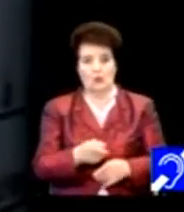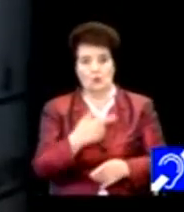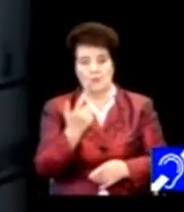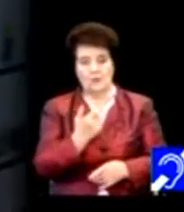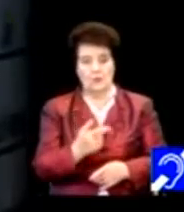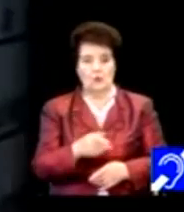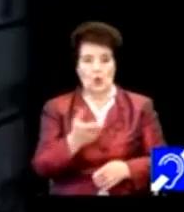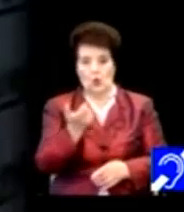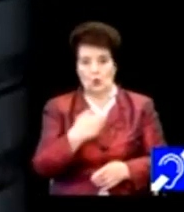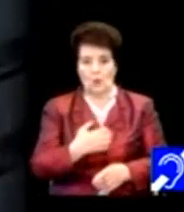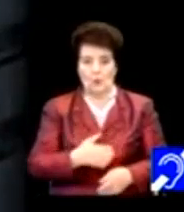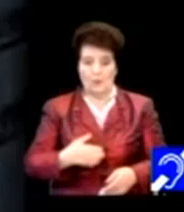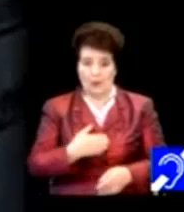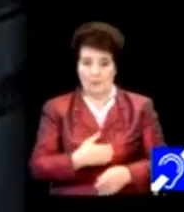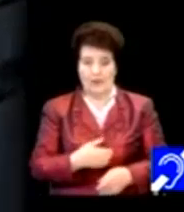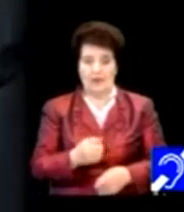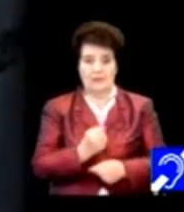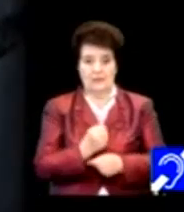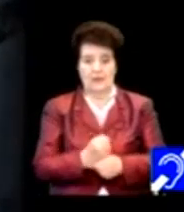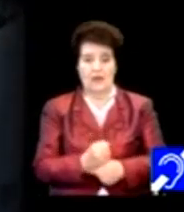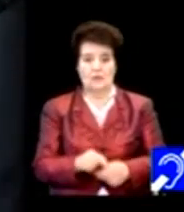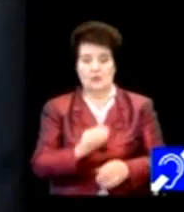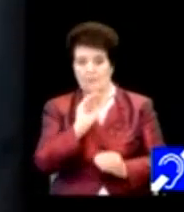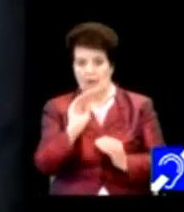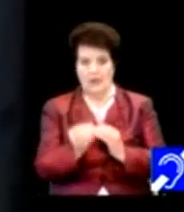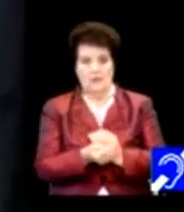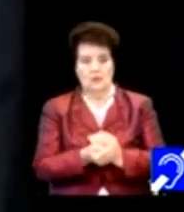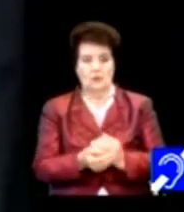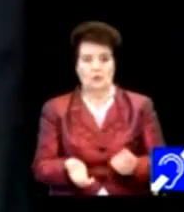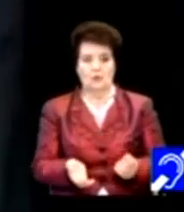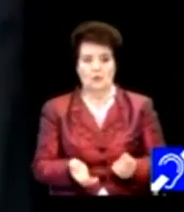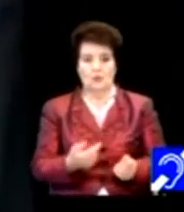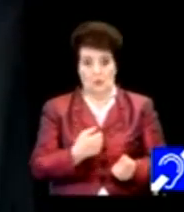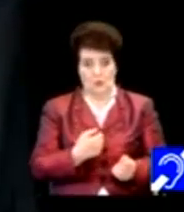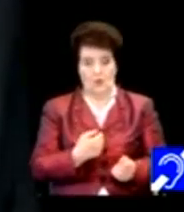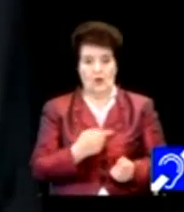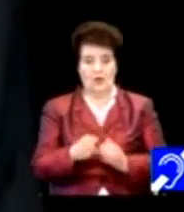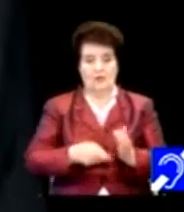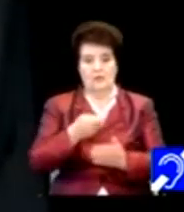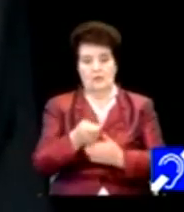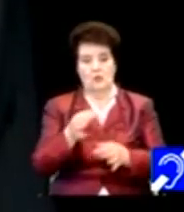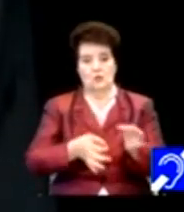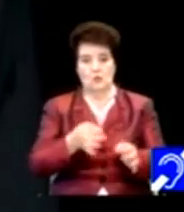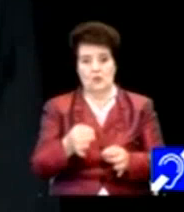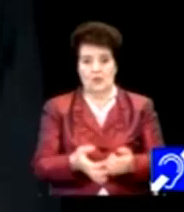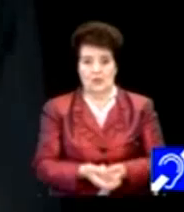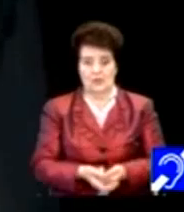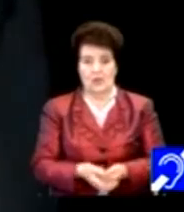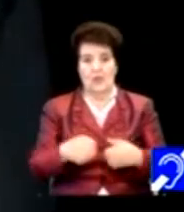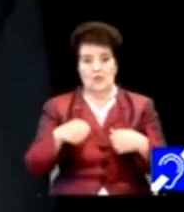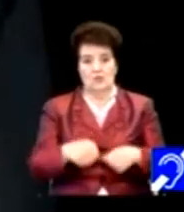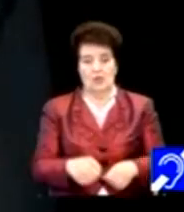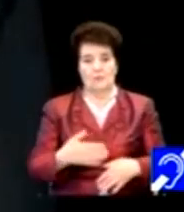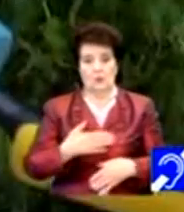domnul primar. Deci se acționează practic pe ascuns. Noi o să acționăm neapărat în judecată și o să valorificăm